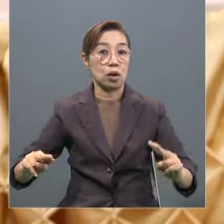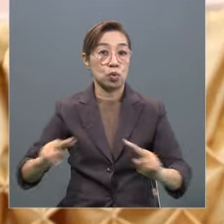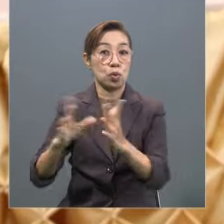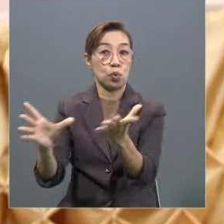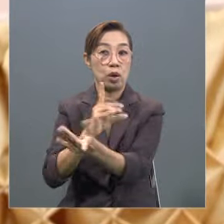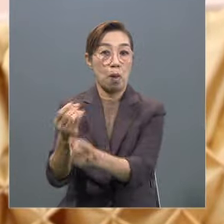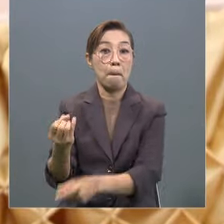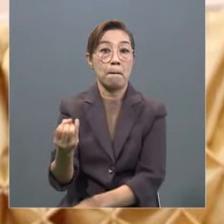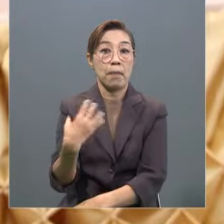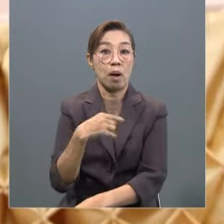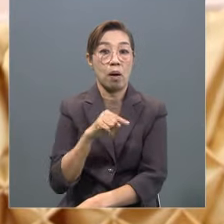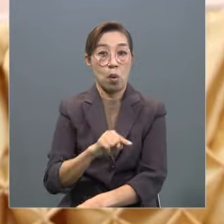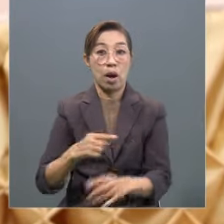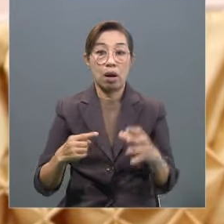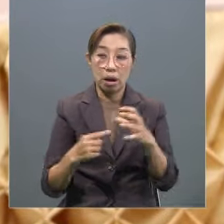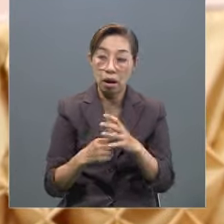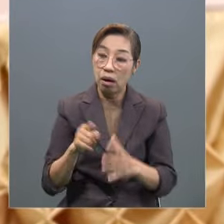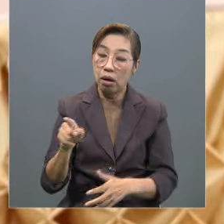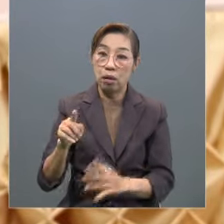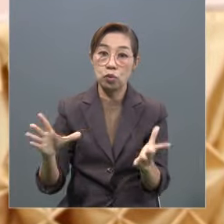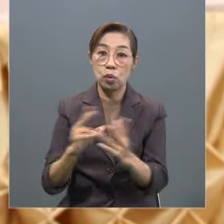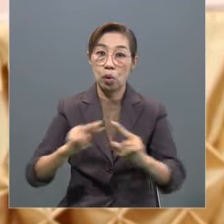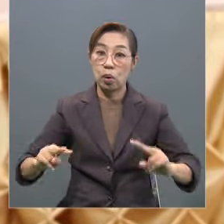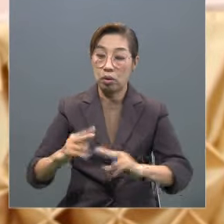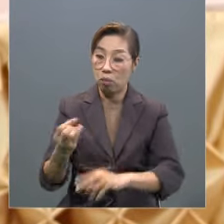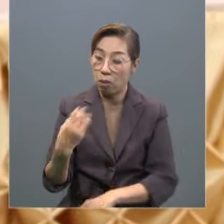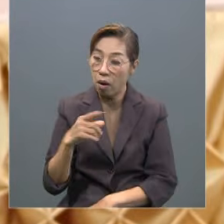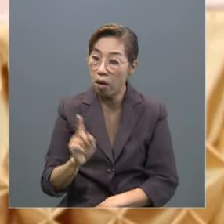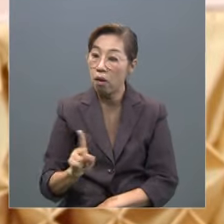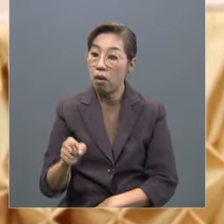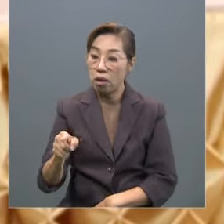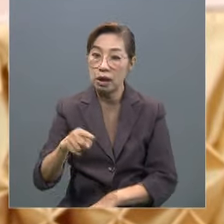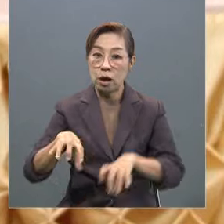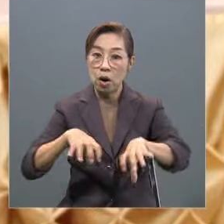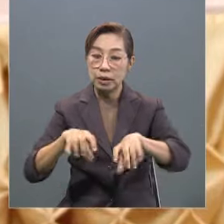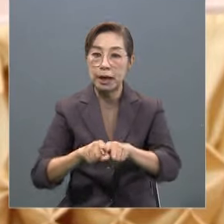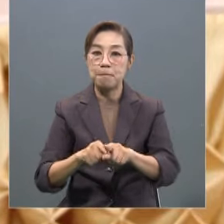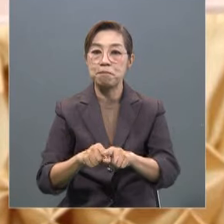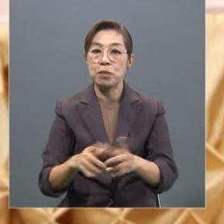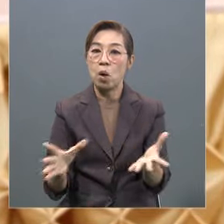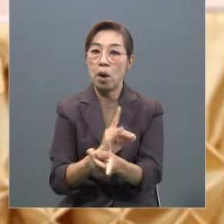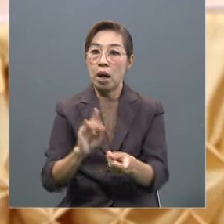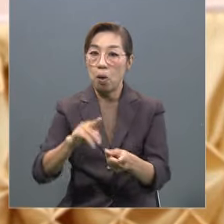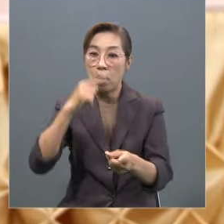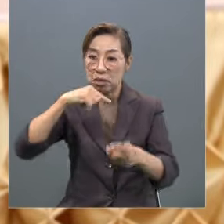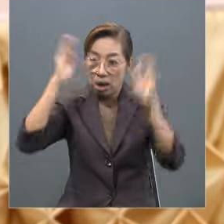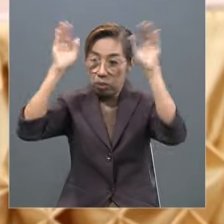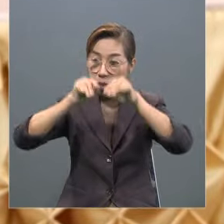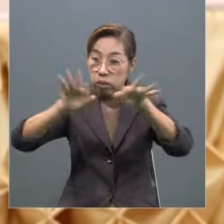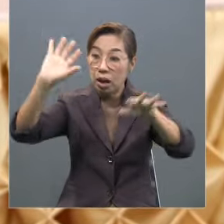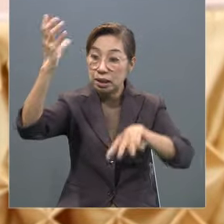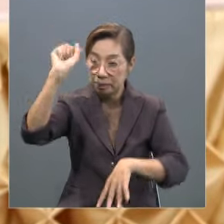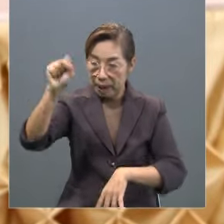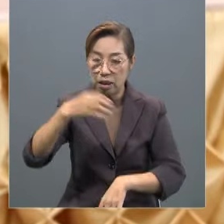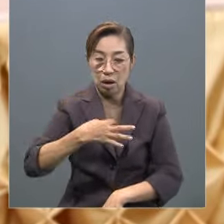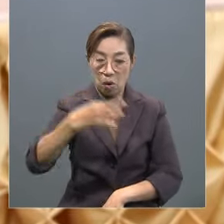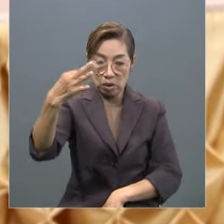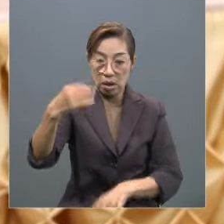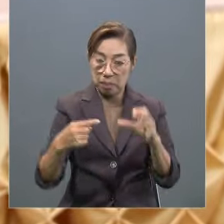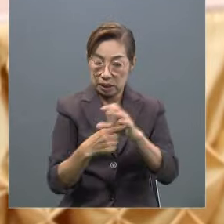ติดต่อกับทางเรามาว่าเขาก็จะมีการดำเนินการเรื่องซอฟต์พาวเวอร์ตามนโยบายรัฐบาลเนี่ยแล้วก็เลือกเมืองพัทย